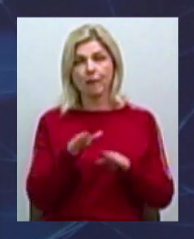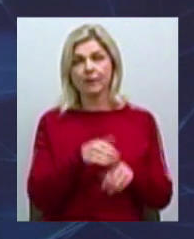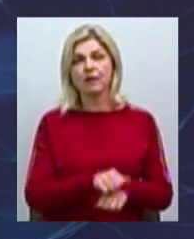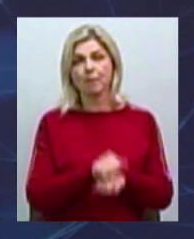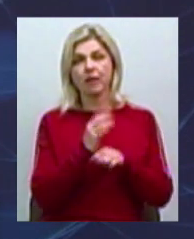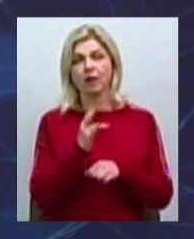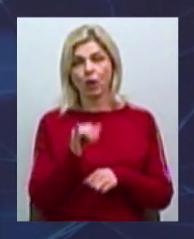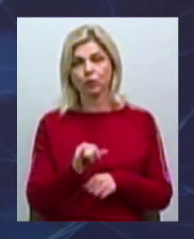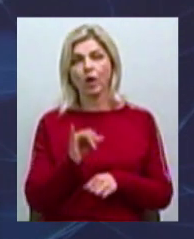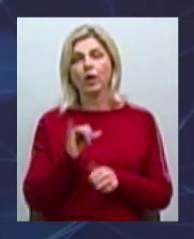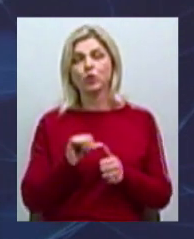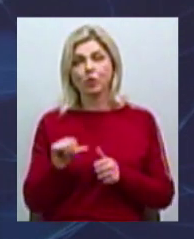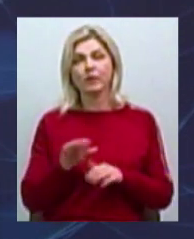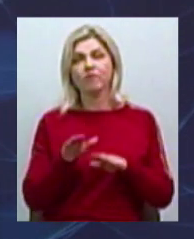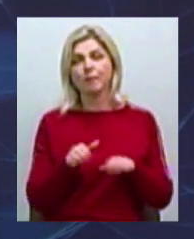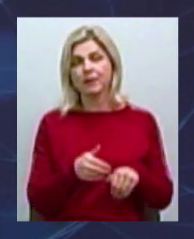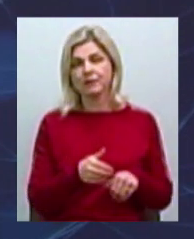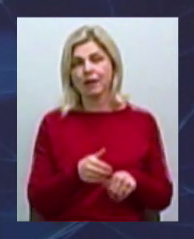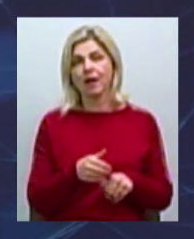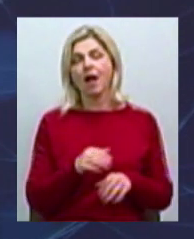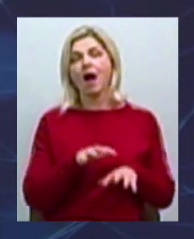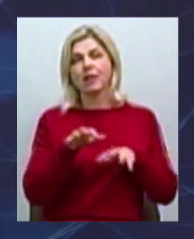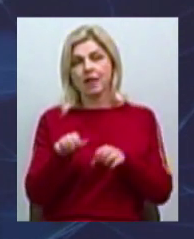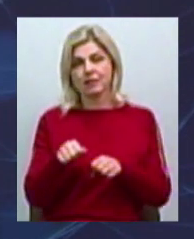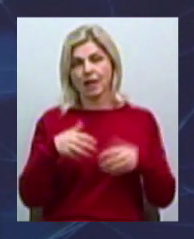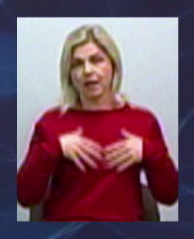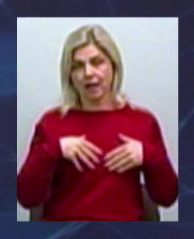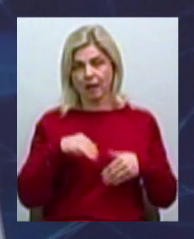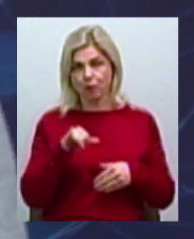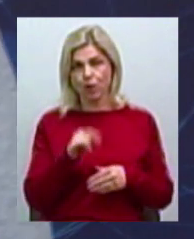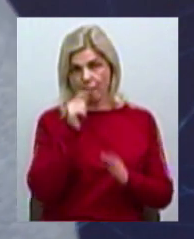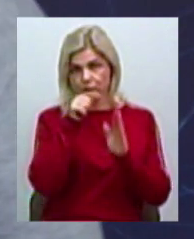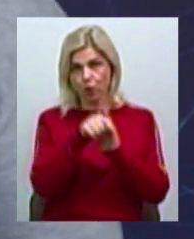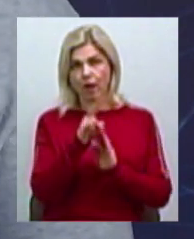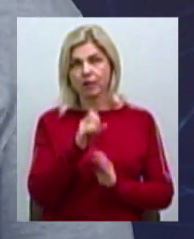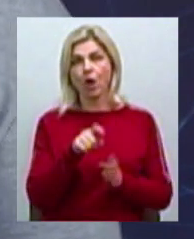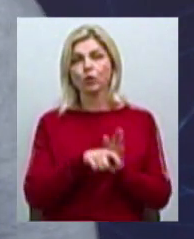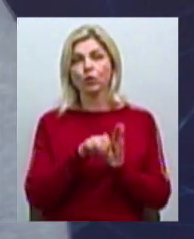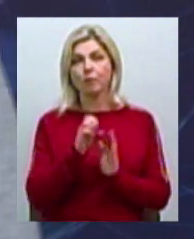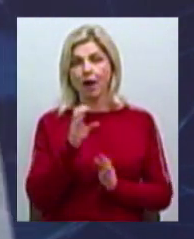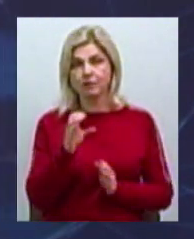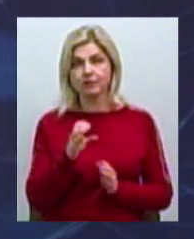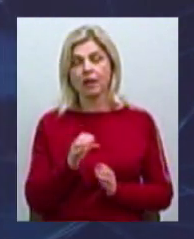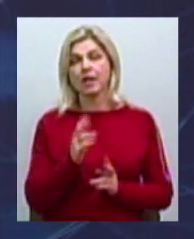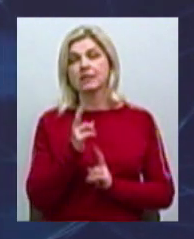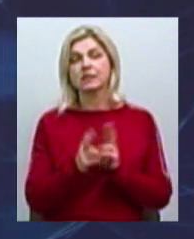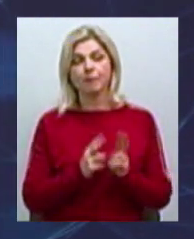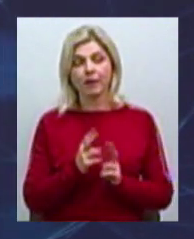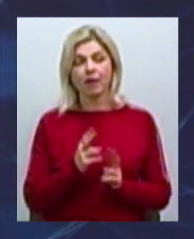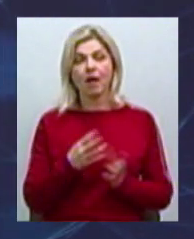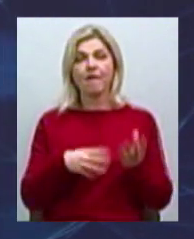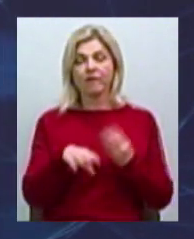і особливо після анексії Криму і вторгнення на Донбас, то змінила, то в